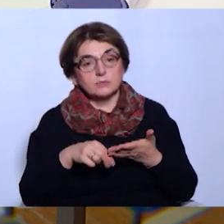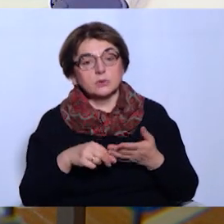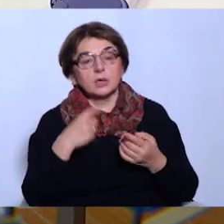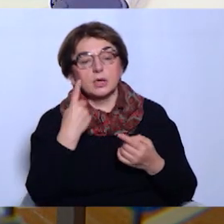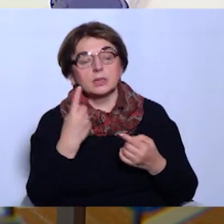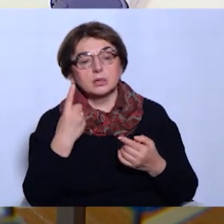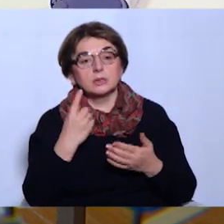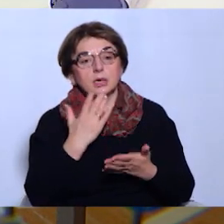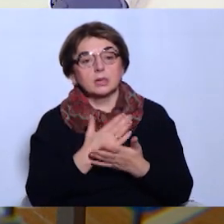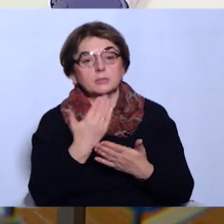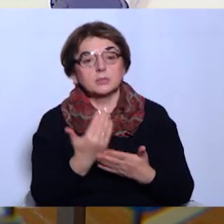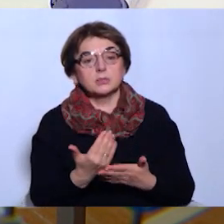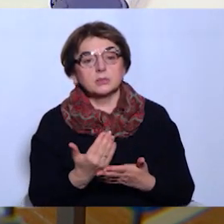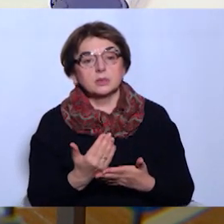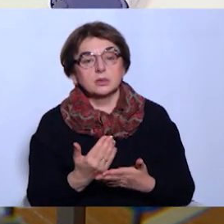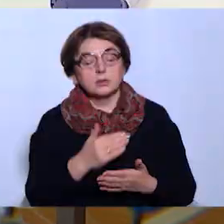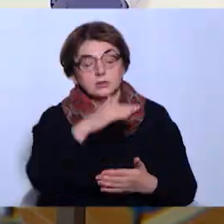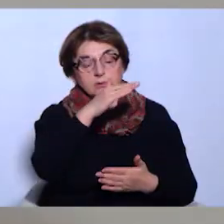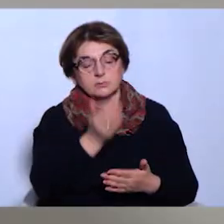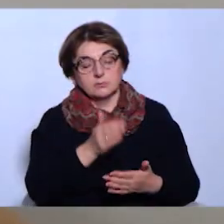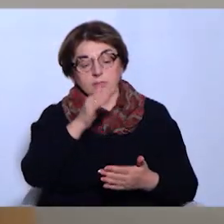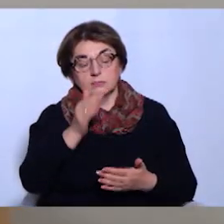მათგანი არის ეგრეთ წოდებული შრეებით.